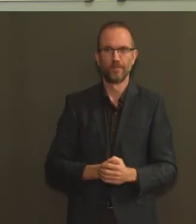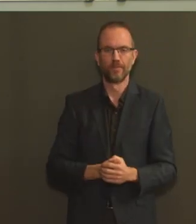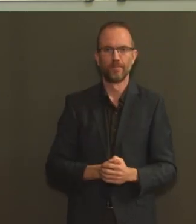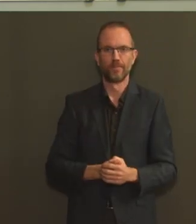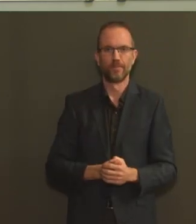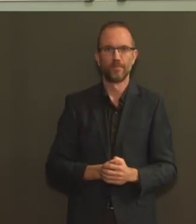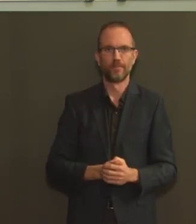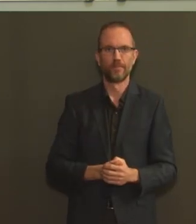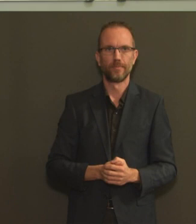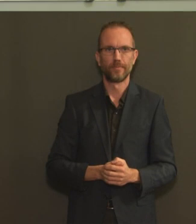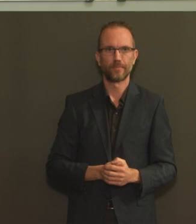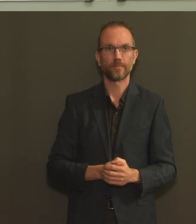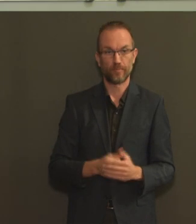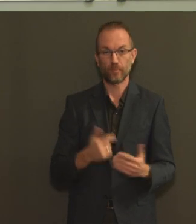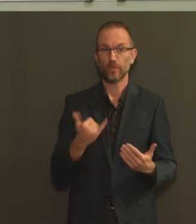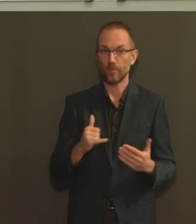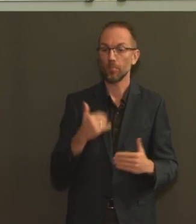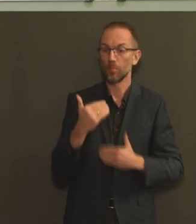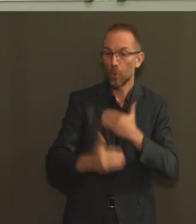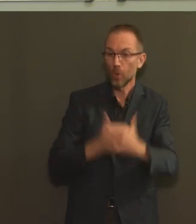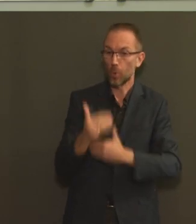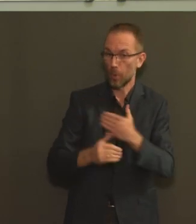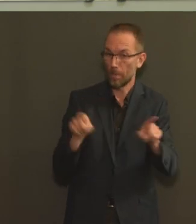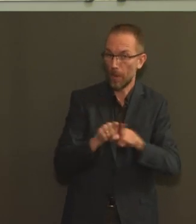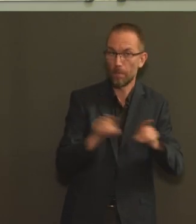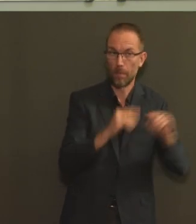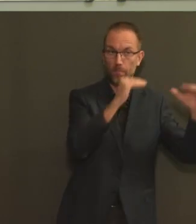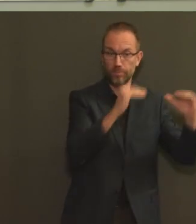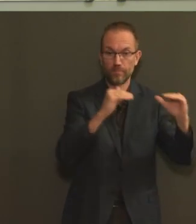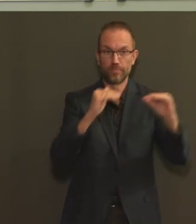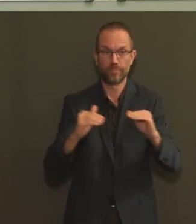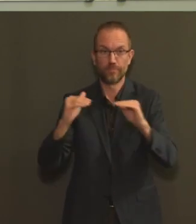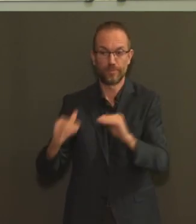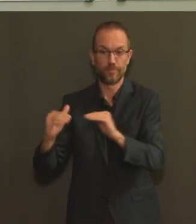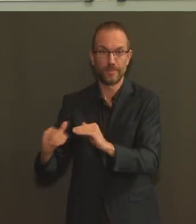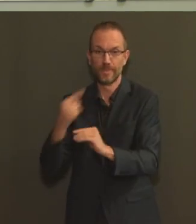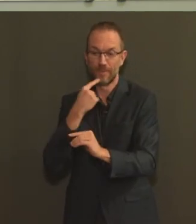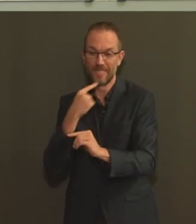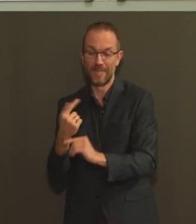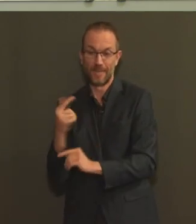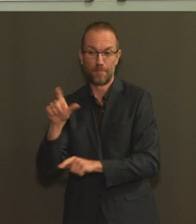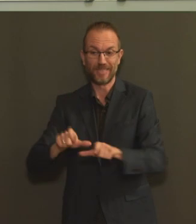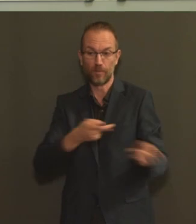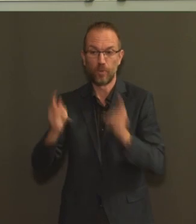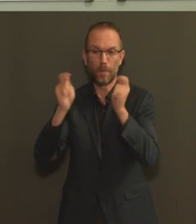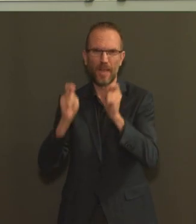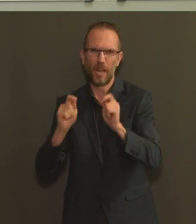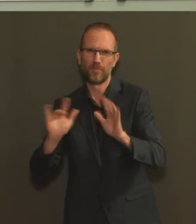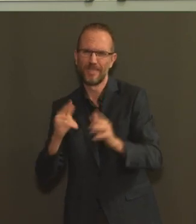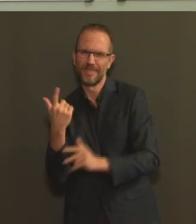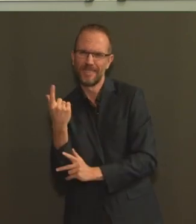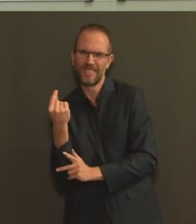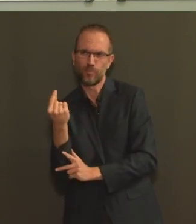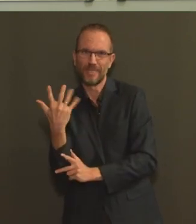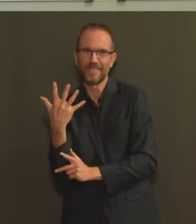pourrions atteindre le seuil fixé de 75 hospitalisations par jour, quelque part au début du mois de février,